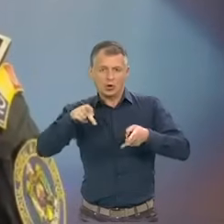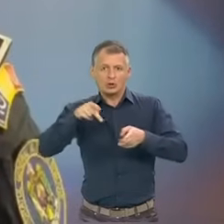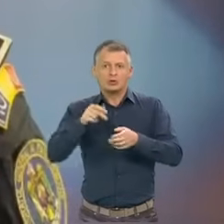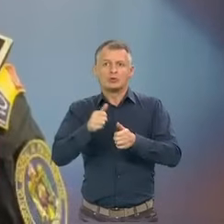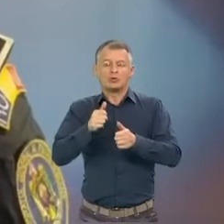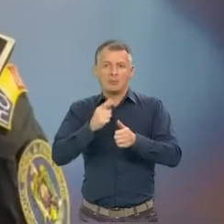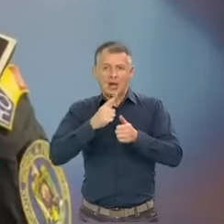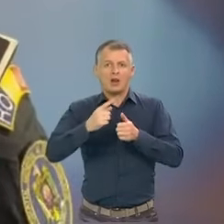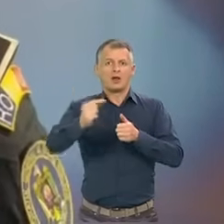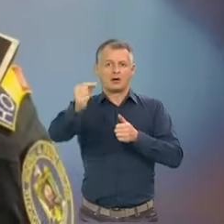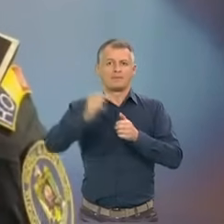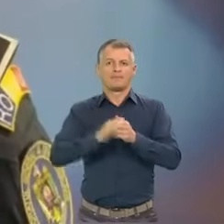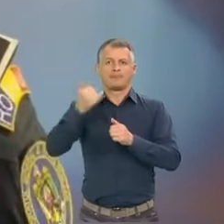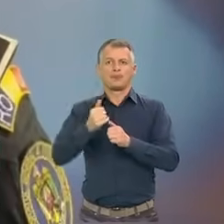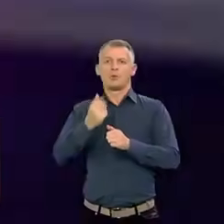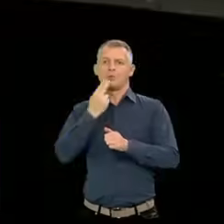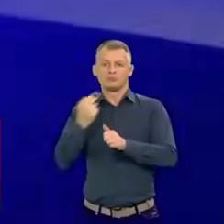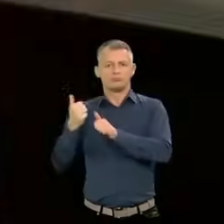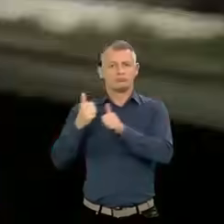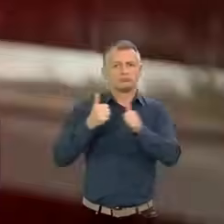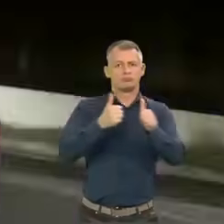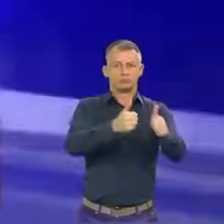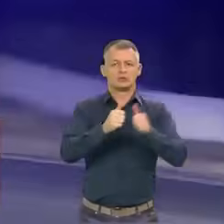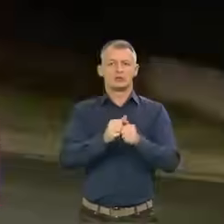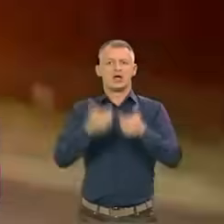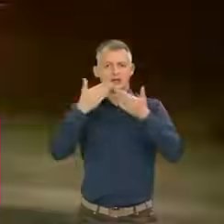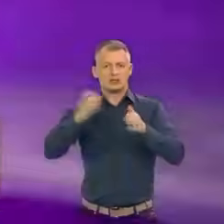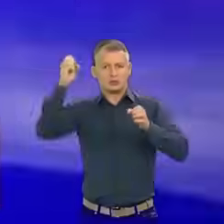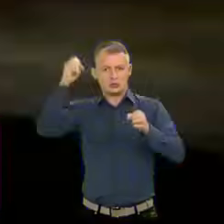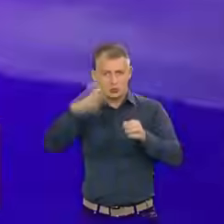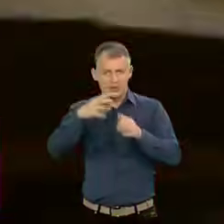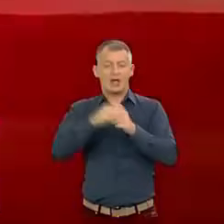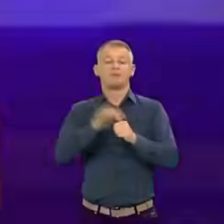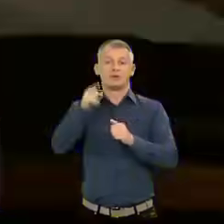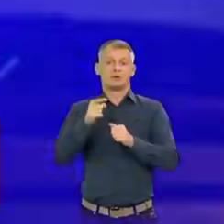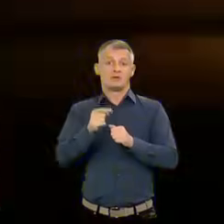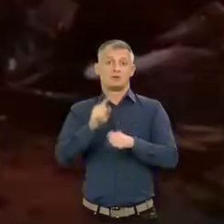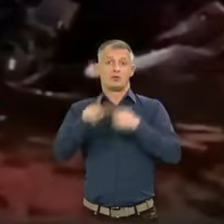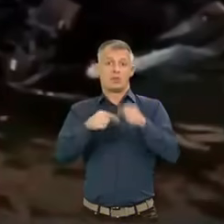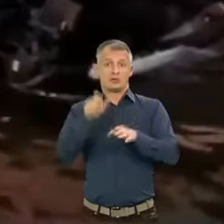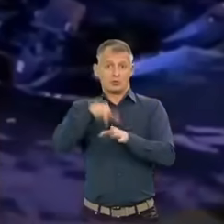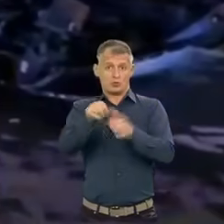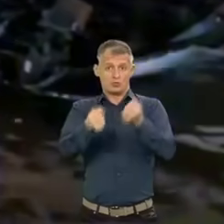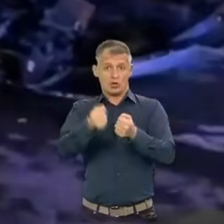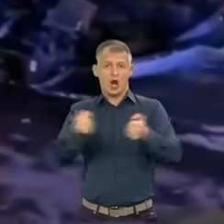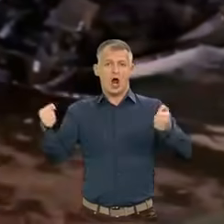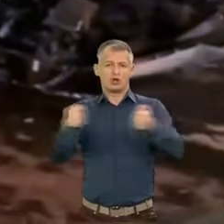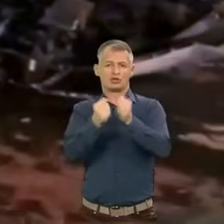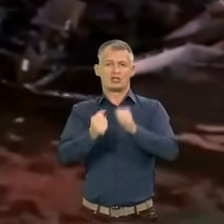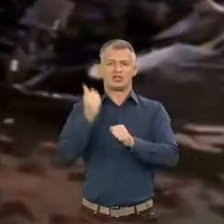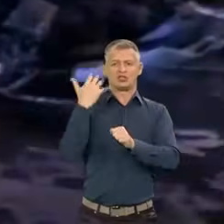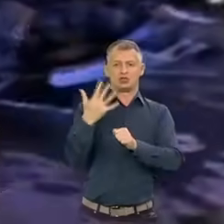în urmă a acestuia folosind semnalele acustice și luminoase ulterior șoferul a intrat în coliziune cu cinci autoturisme parcate